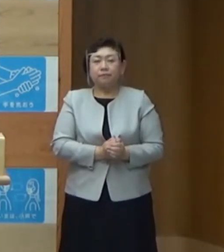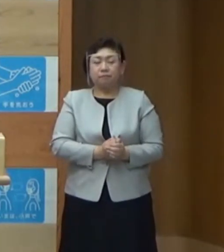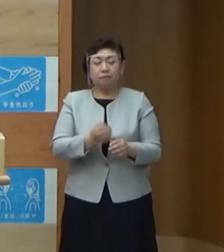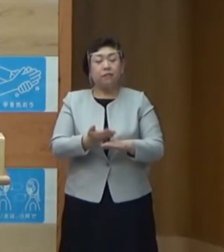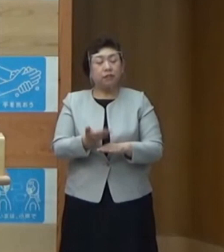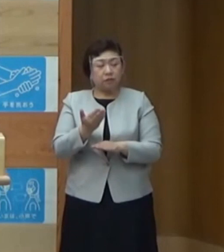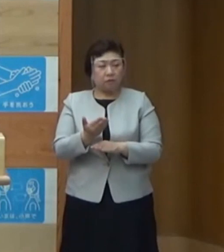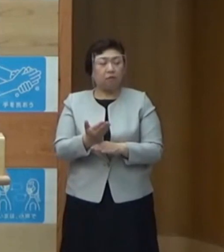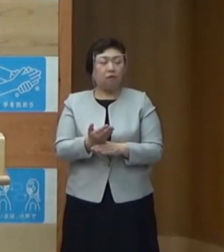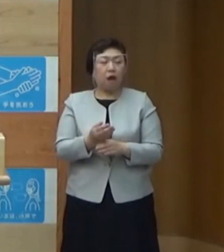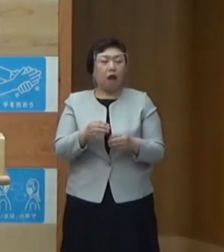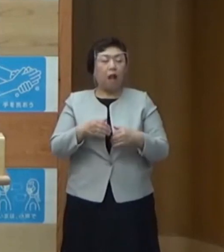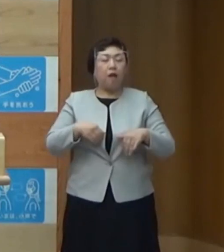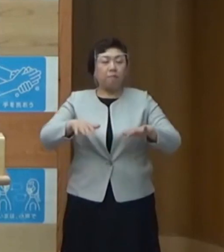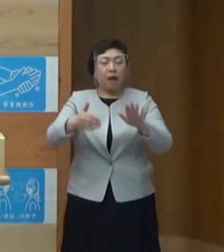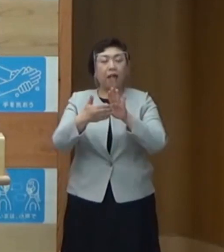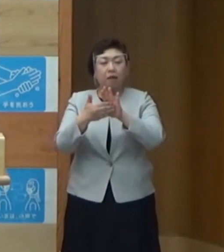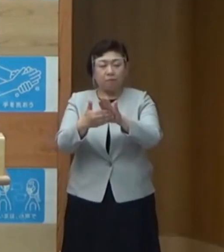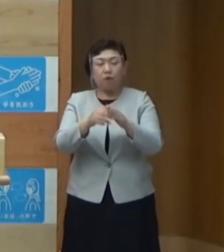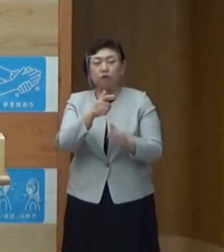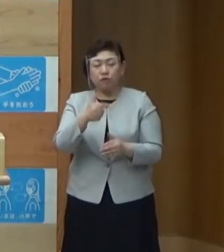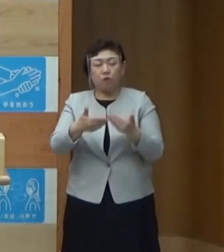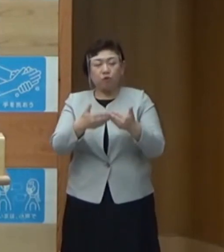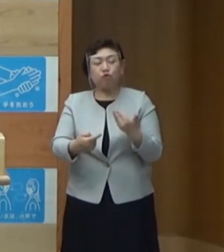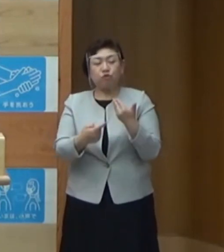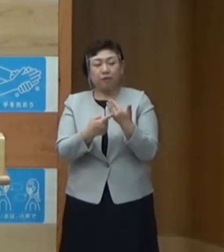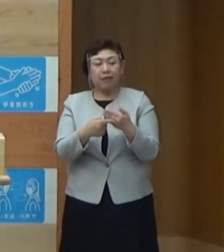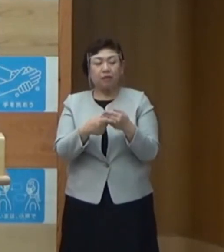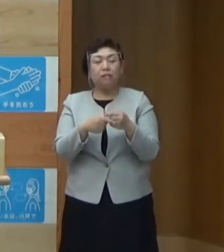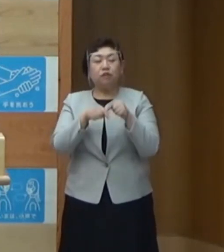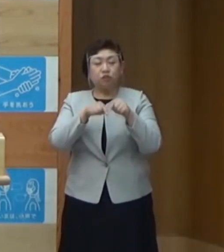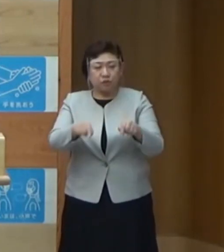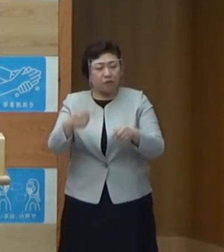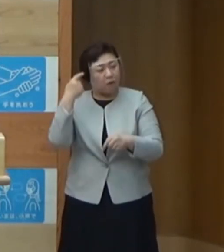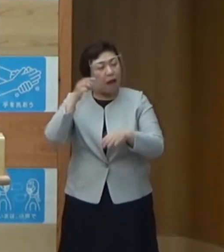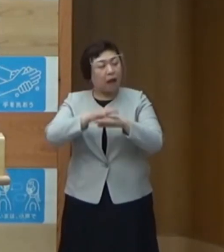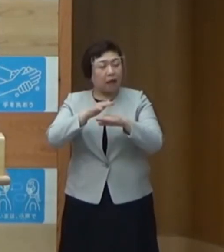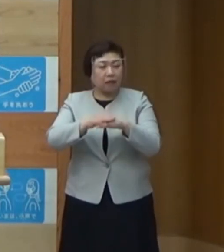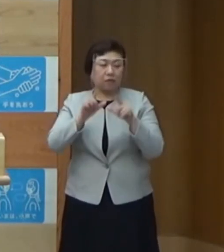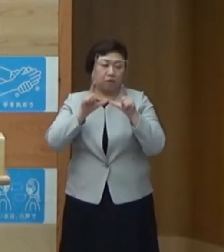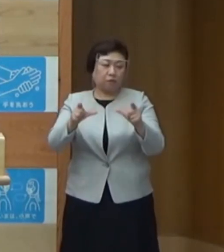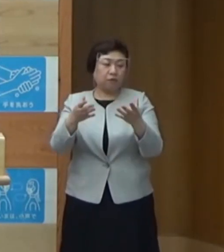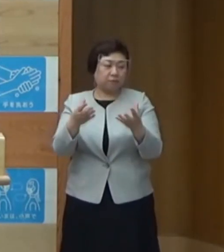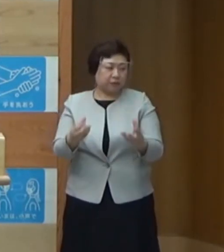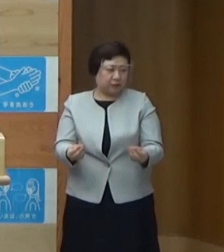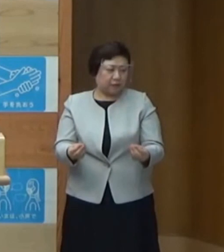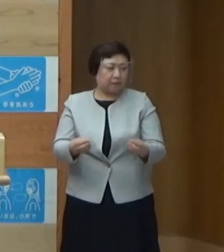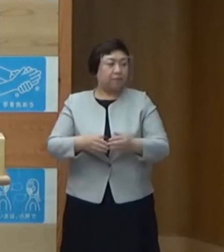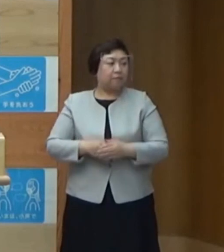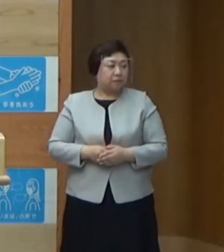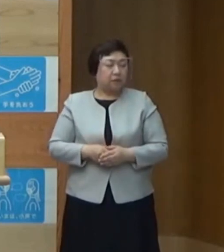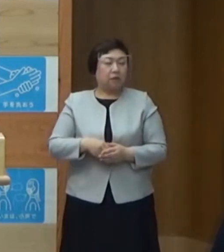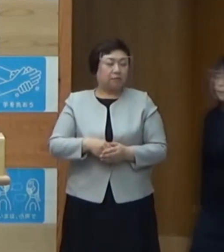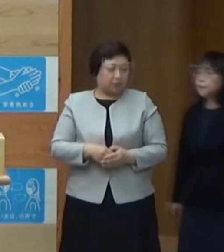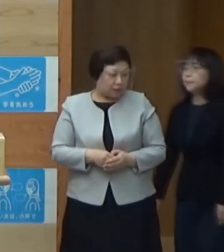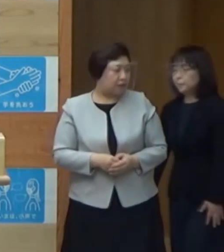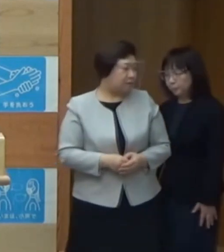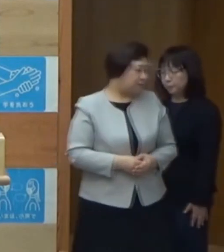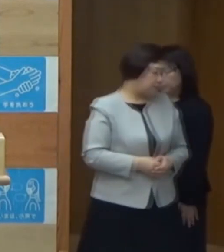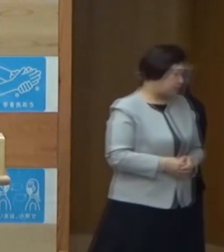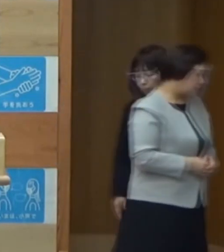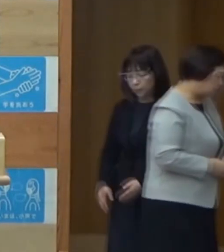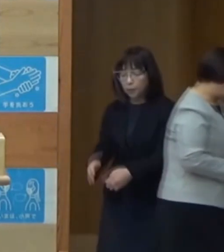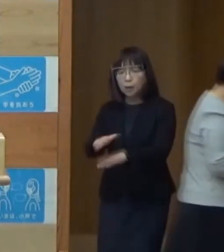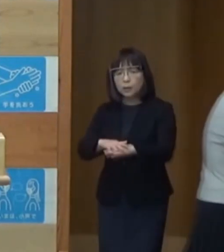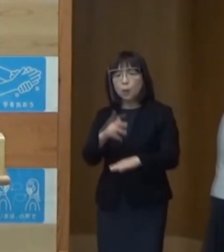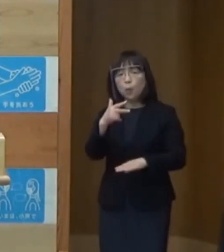以上、まん延防止等重点措置の内容や考え方についてお伝えをさせていただきました。本道の中心都市である札幌市